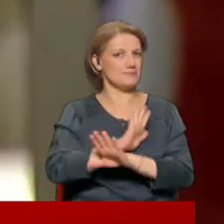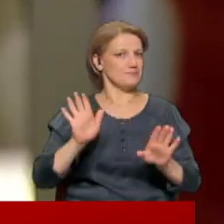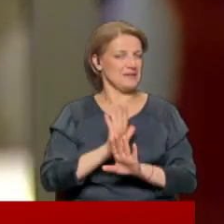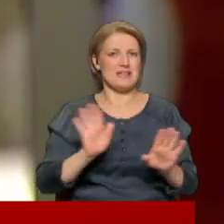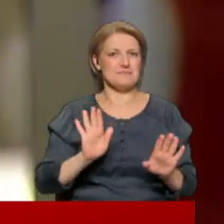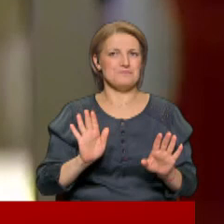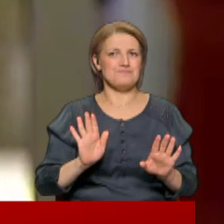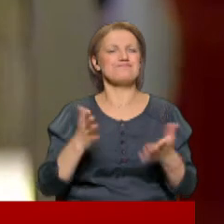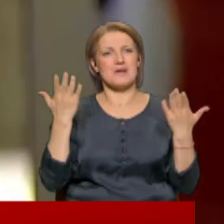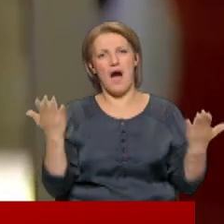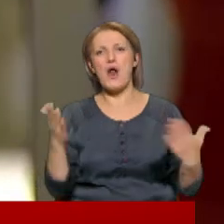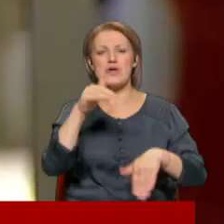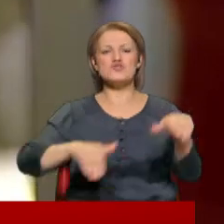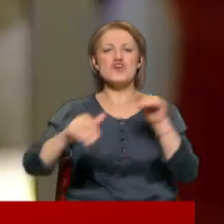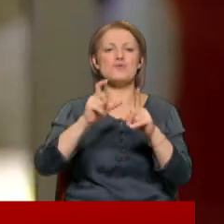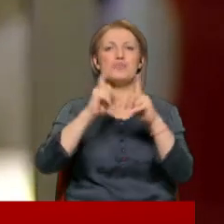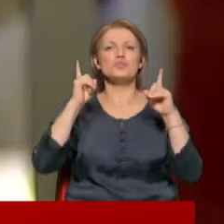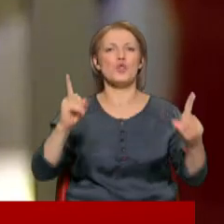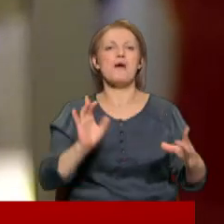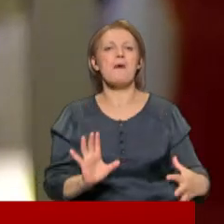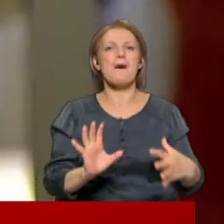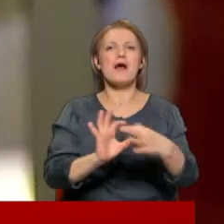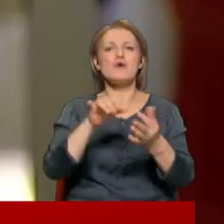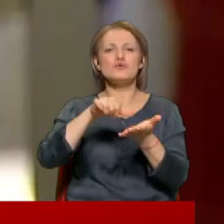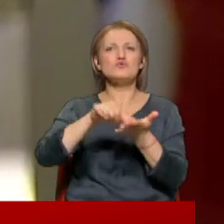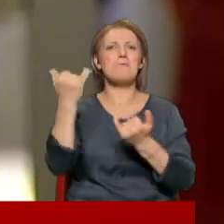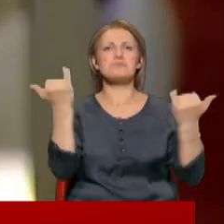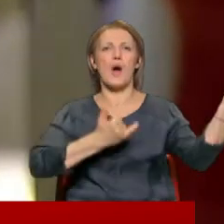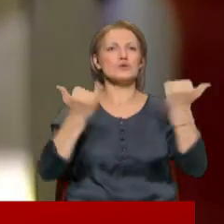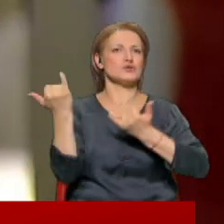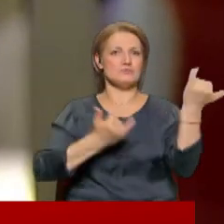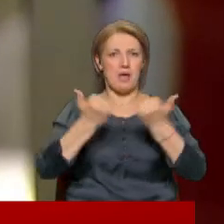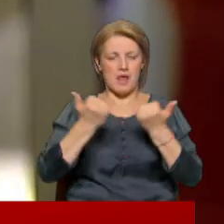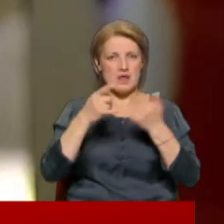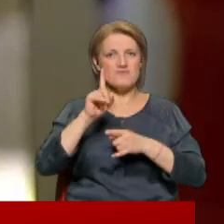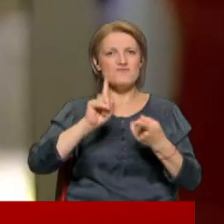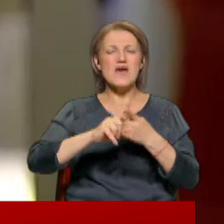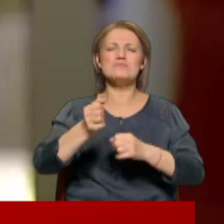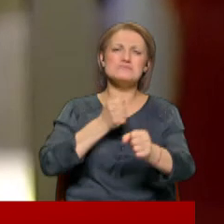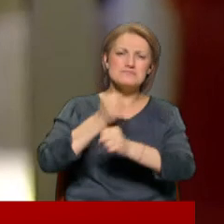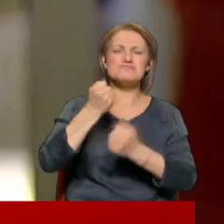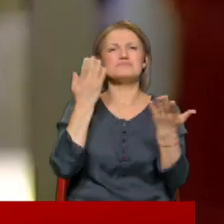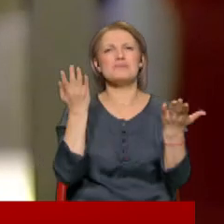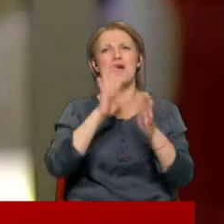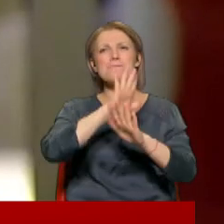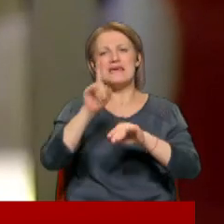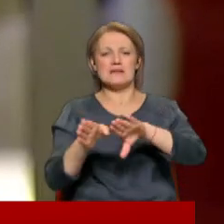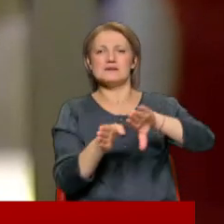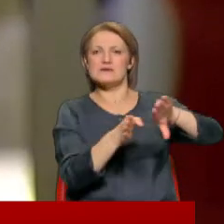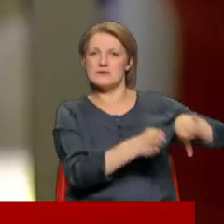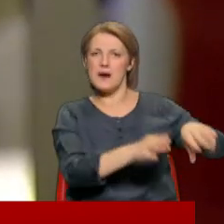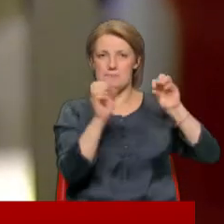öfkeli değiliz. Artık seçim dönemine dair tüm tartışmaları ve çekişmeleri bir